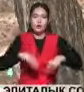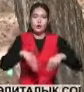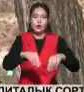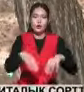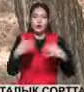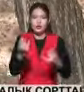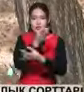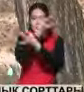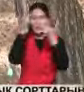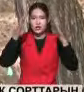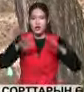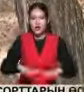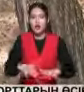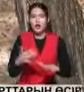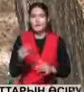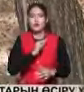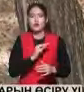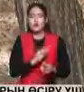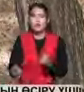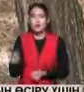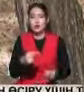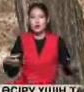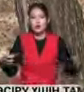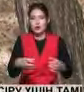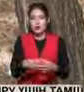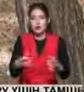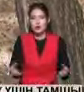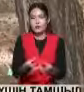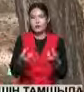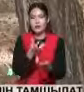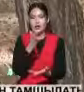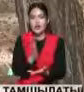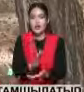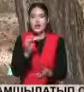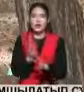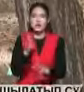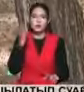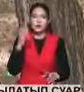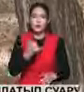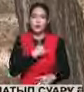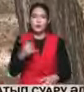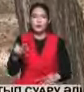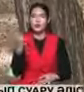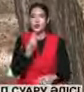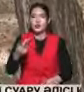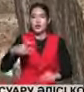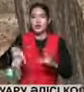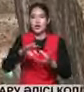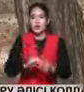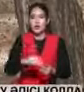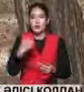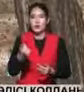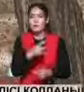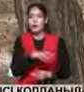отырғызамыз бүгін мәдениет қызметкерлерімен, жұлдыздармен деп айтсақ болады. Сонымен қатар, бұйыл жалпы Астана қаласында